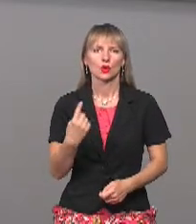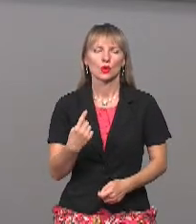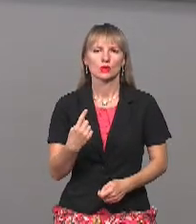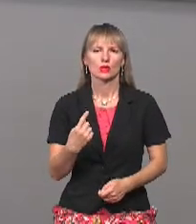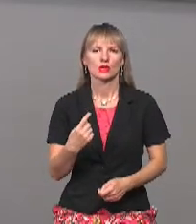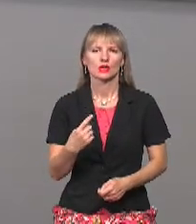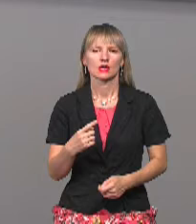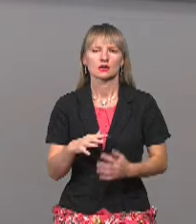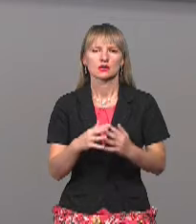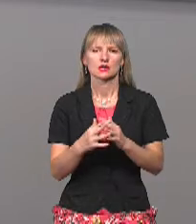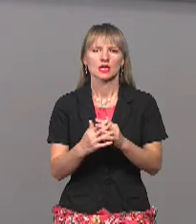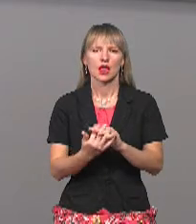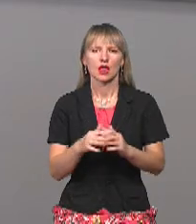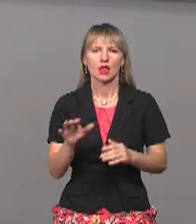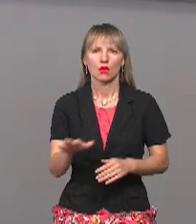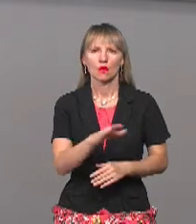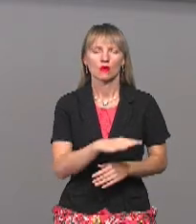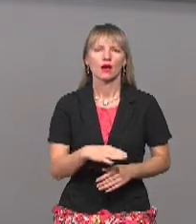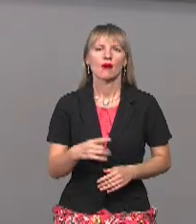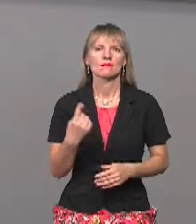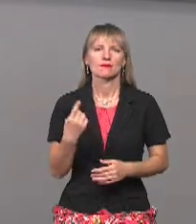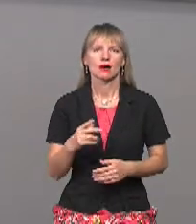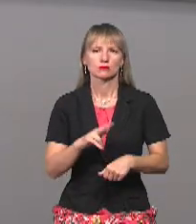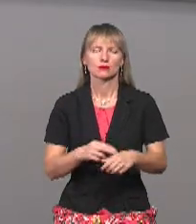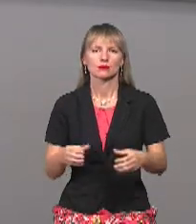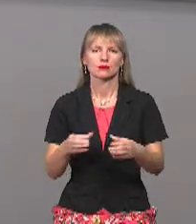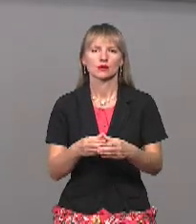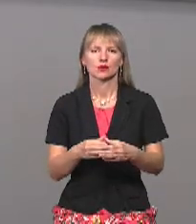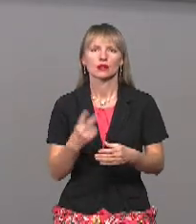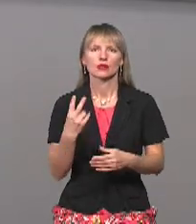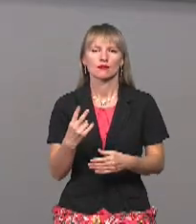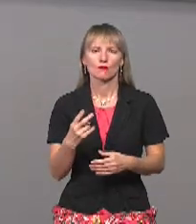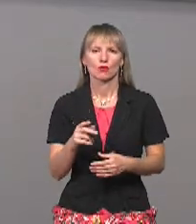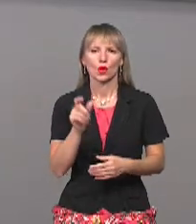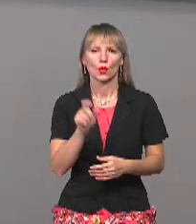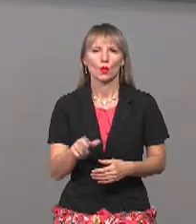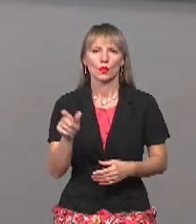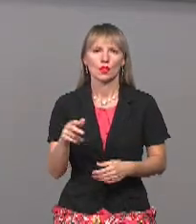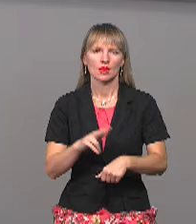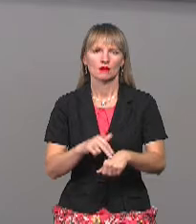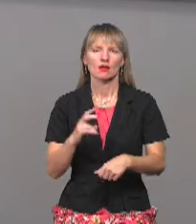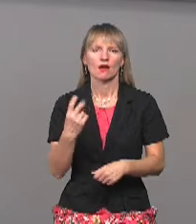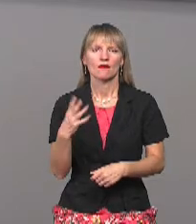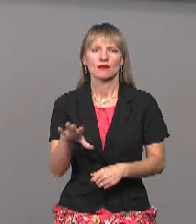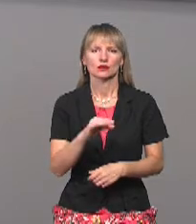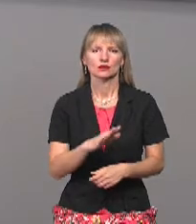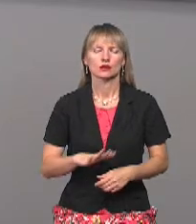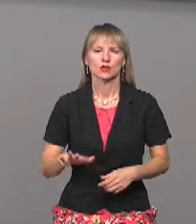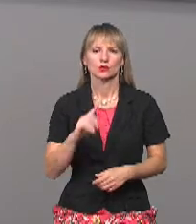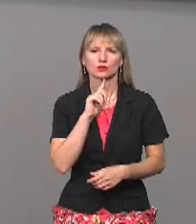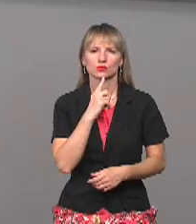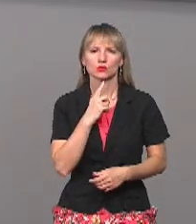пункт, то зрозуміло, маючи всього одну патрульну бригаду і двоє дільничних на всю територію, їм дуже складно справлятися з